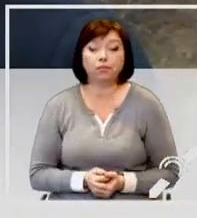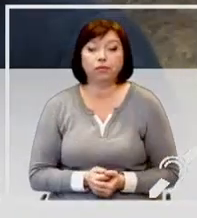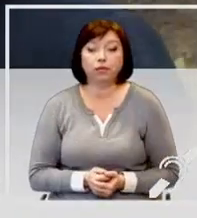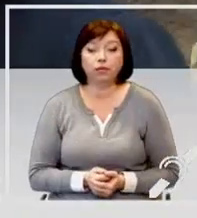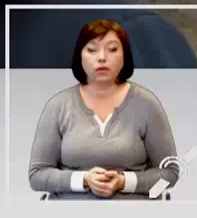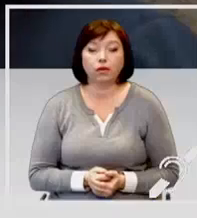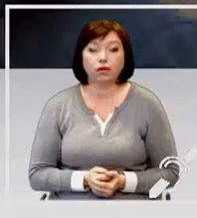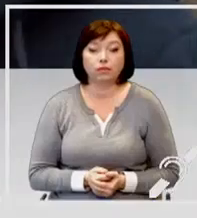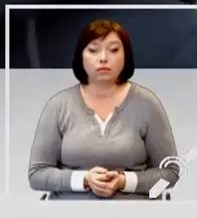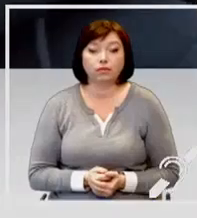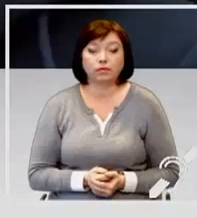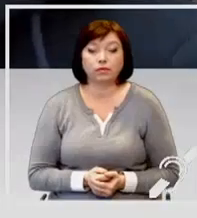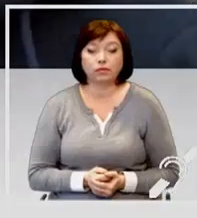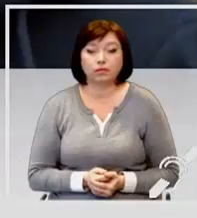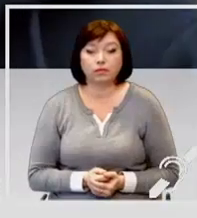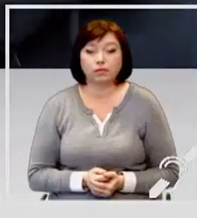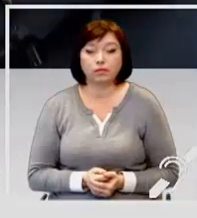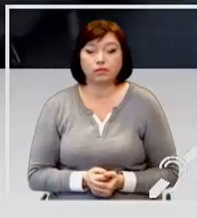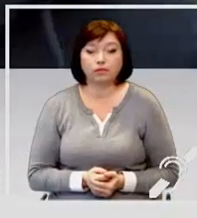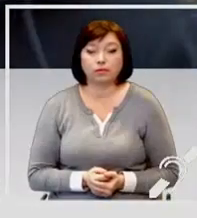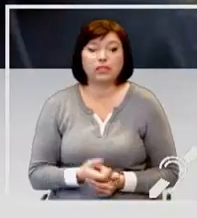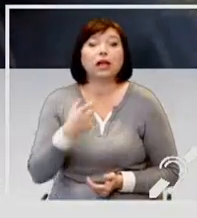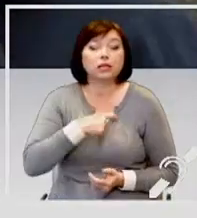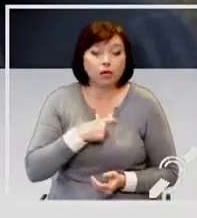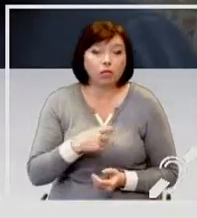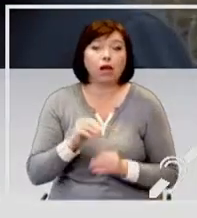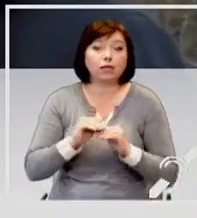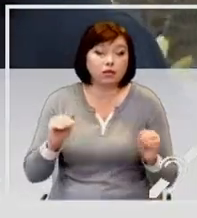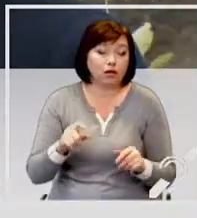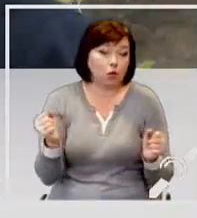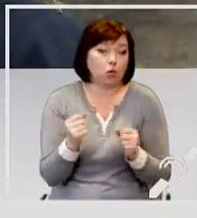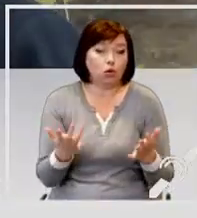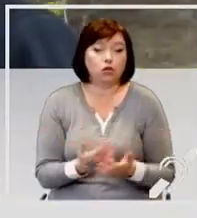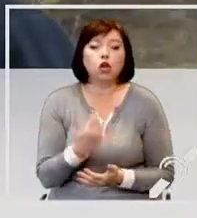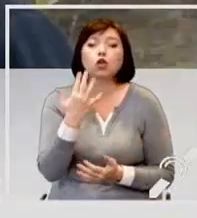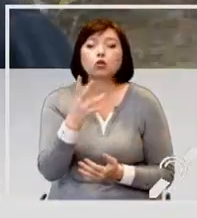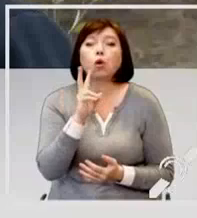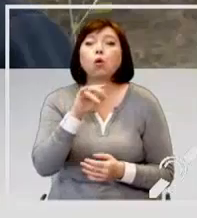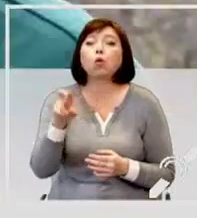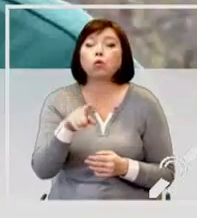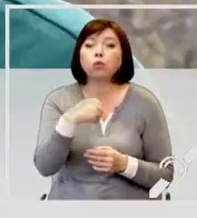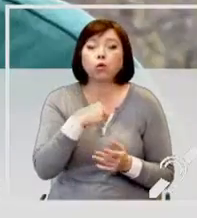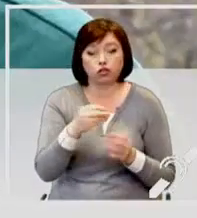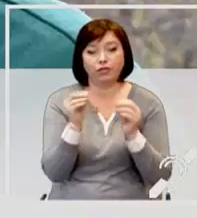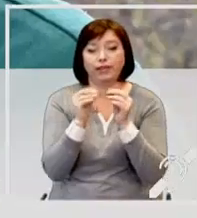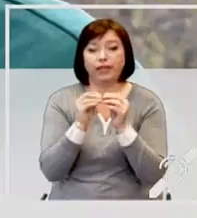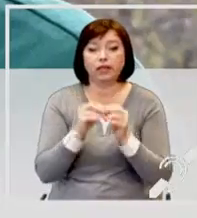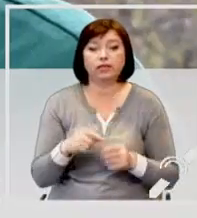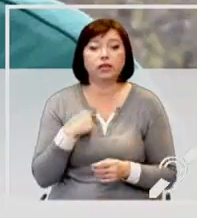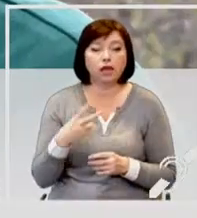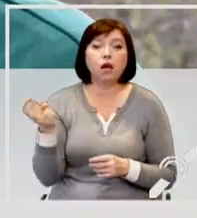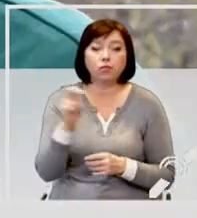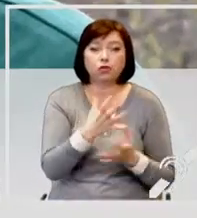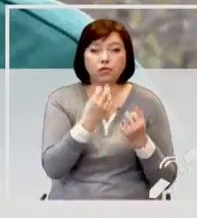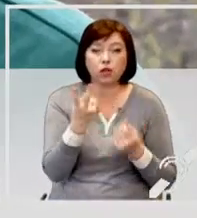Și să vedem ce faci focul, să ne încălzim, să ne încălzim nepoță. Și copiii. Câți metri sunt? 10. Am venit să iau